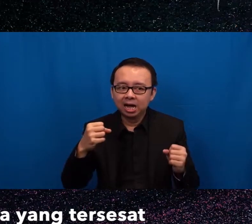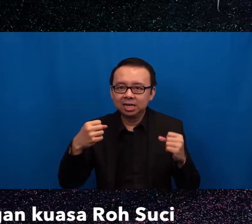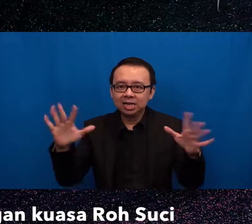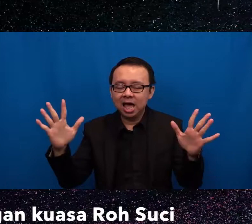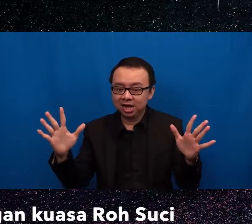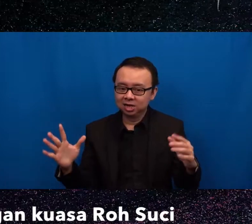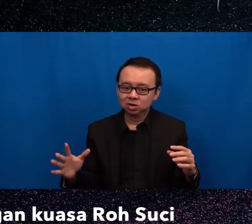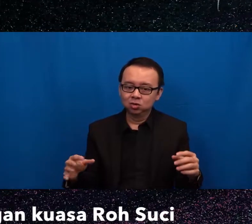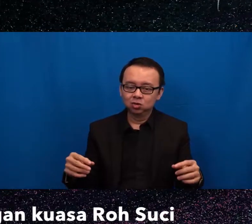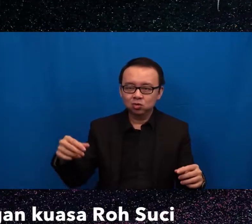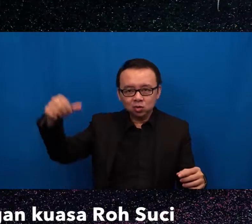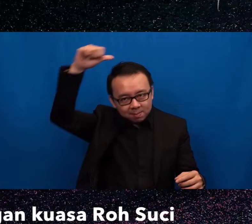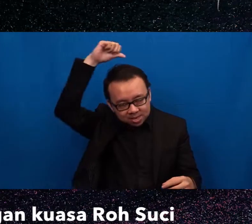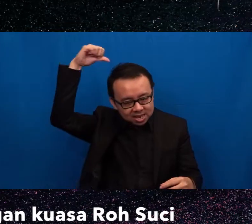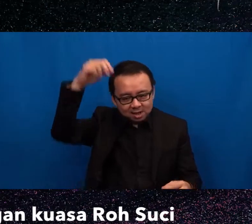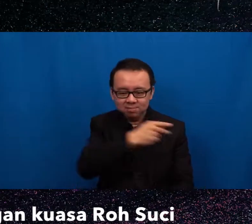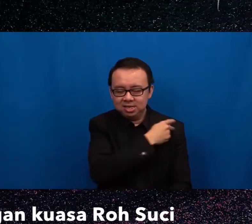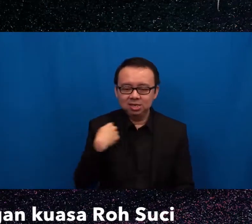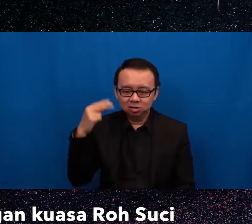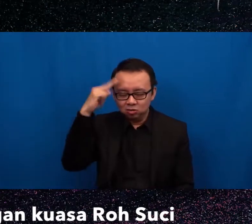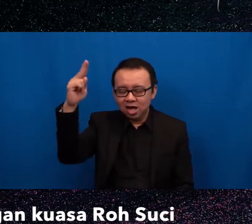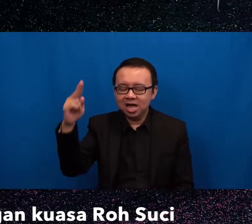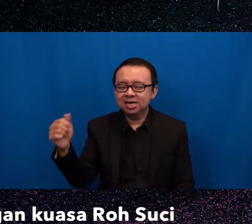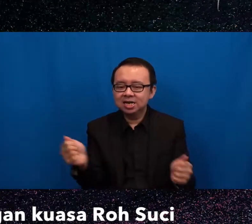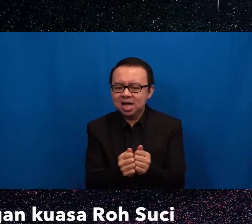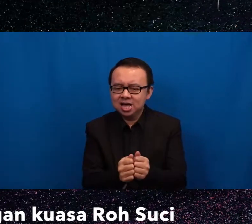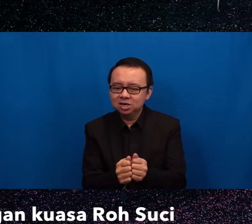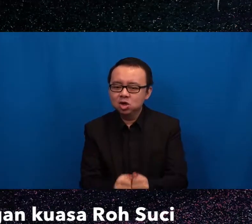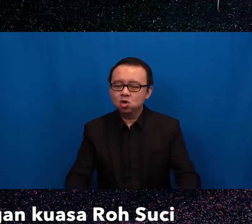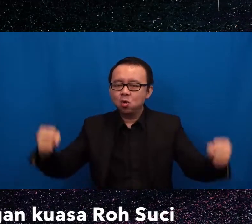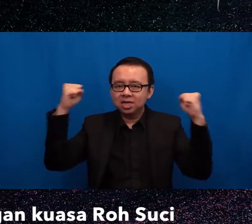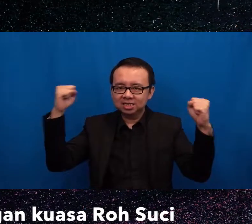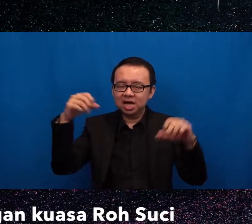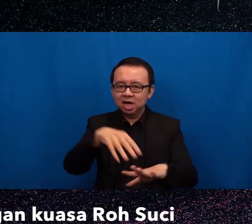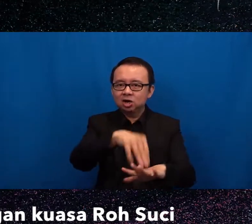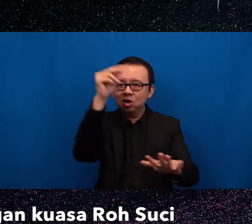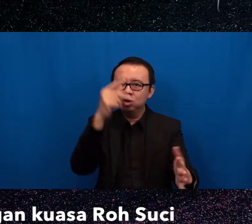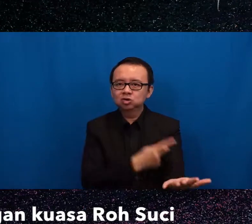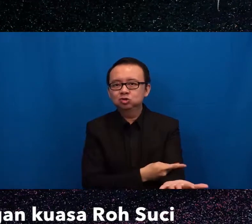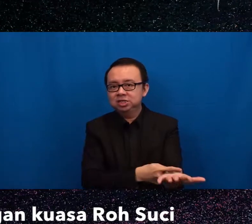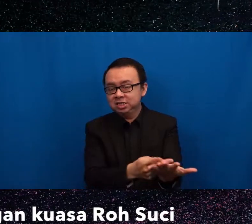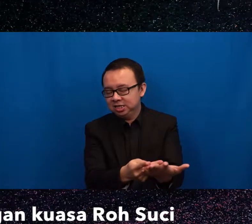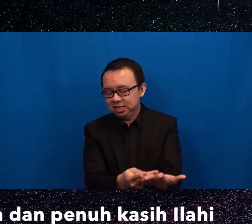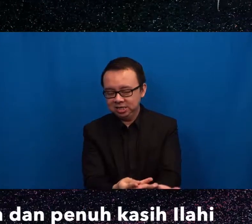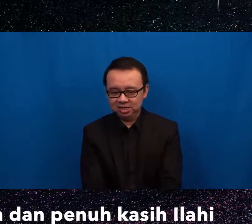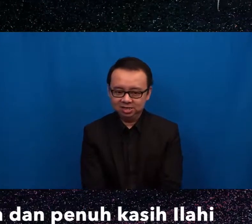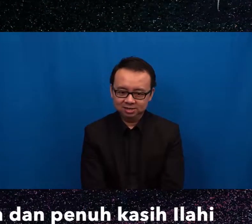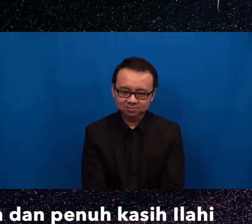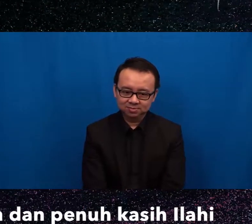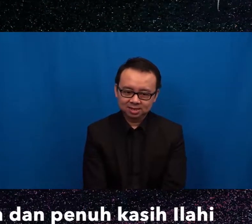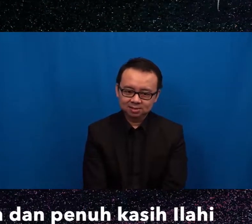tersesat. Urapi kami Tuhan dengan kuasa Roh